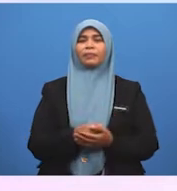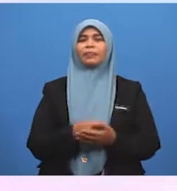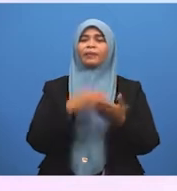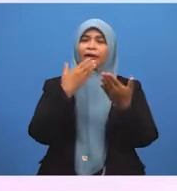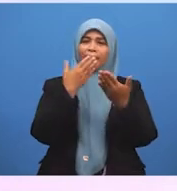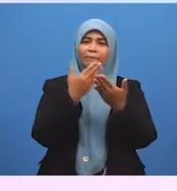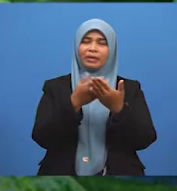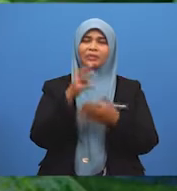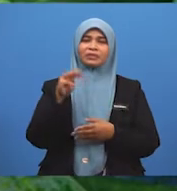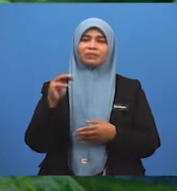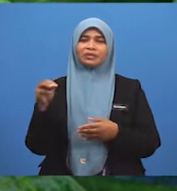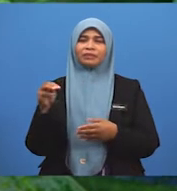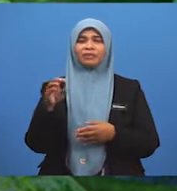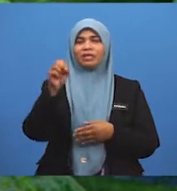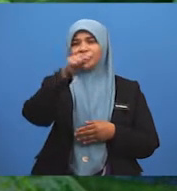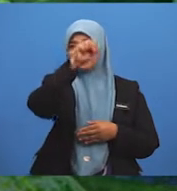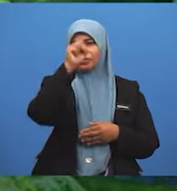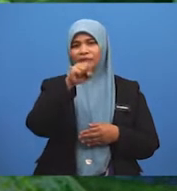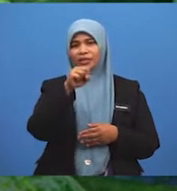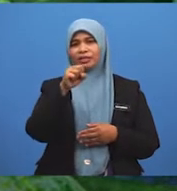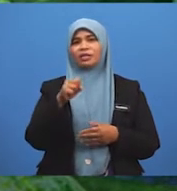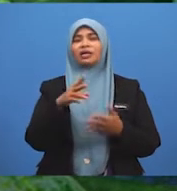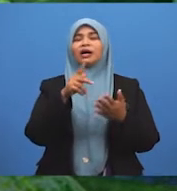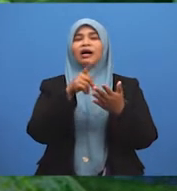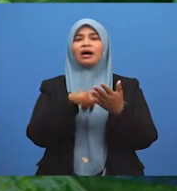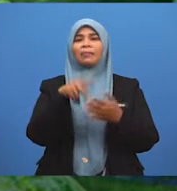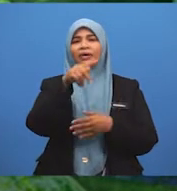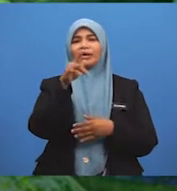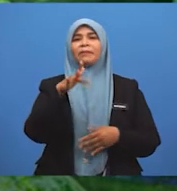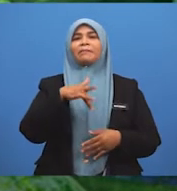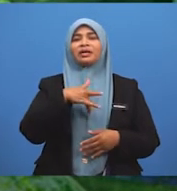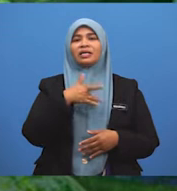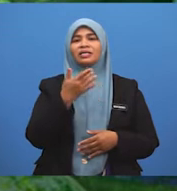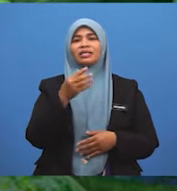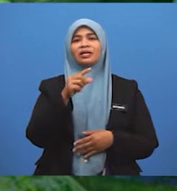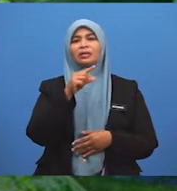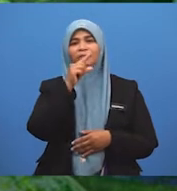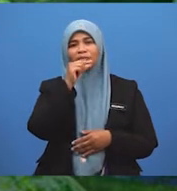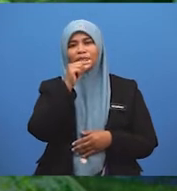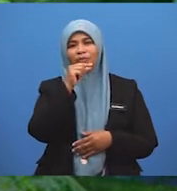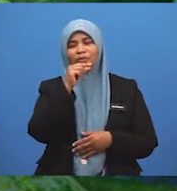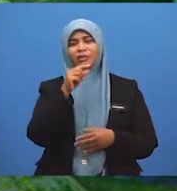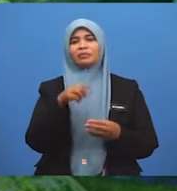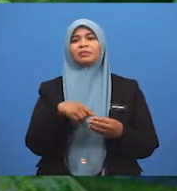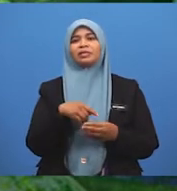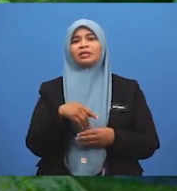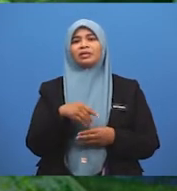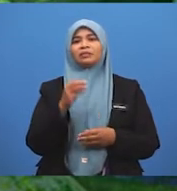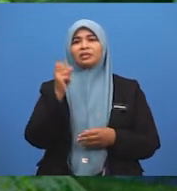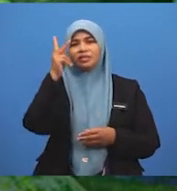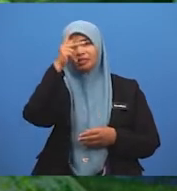Baik murid-murid, soalannya, apakah perasaan burung